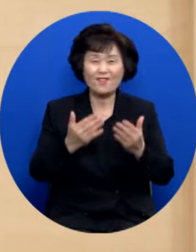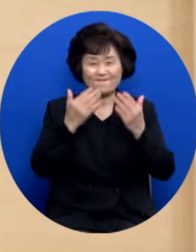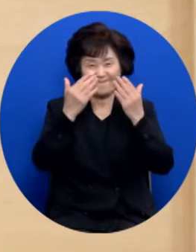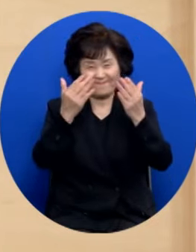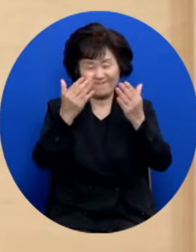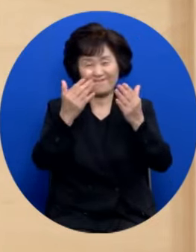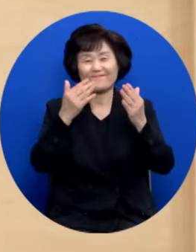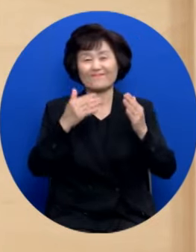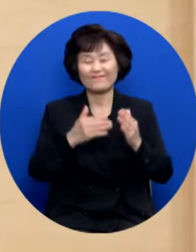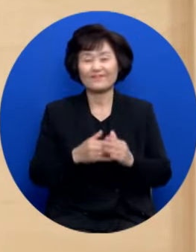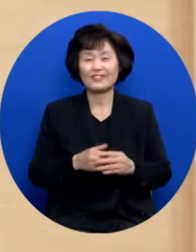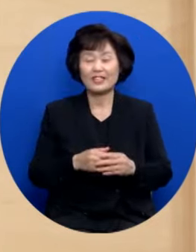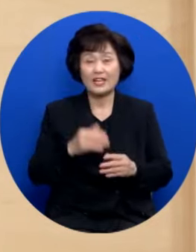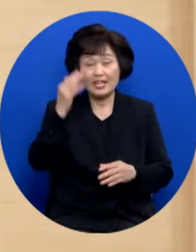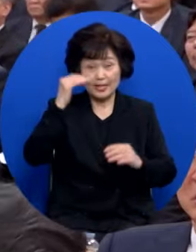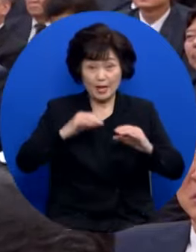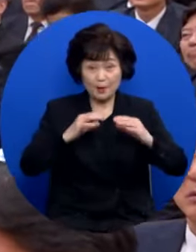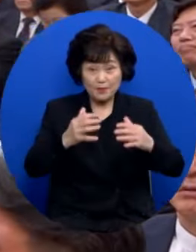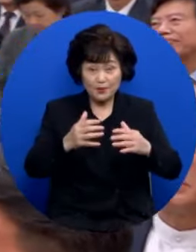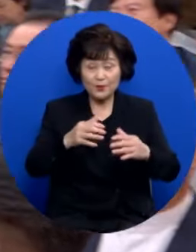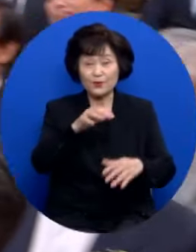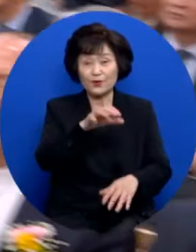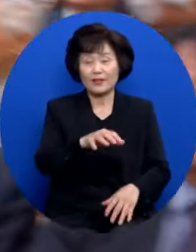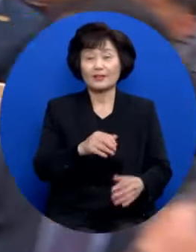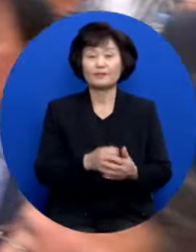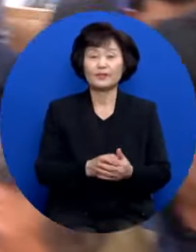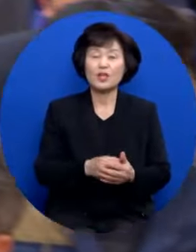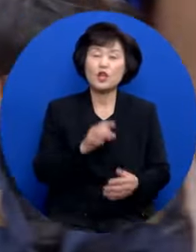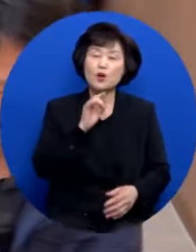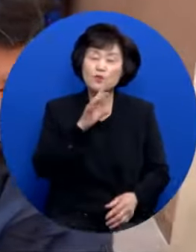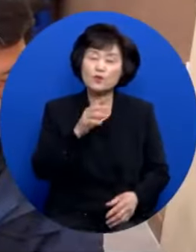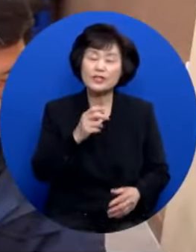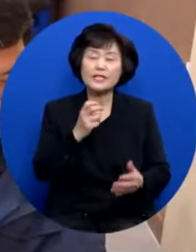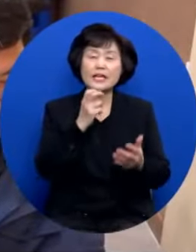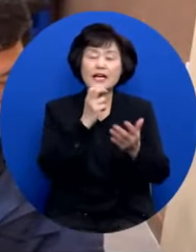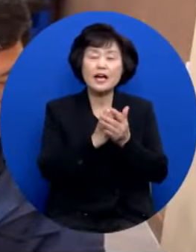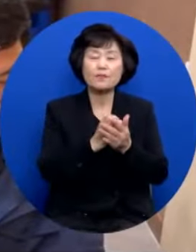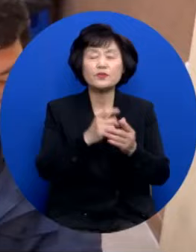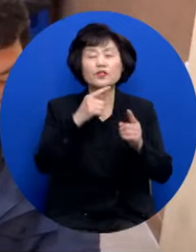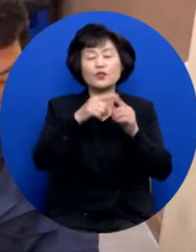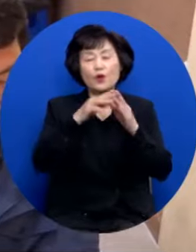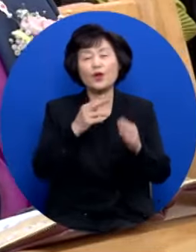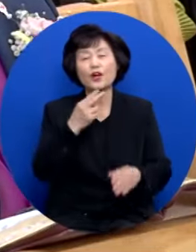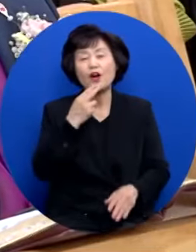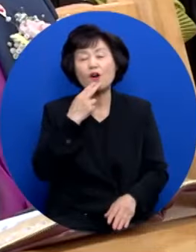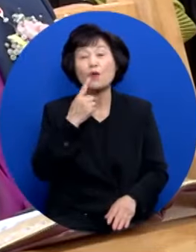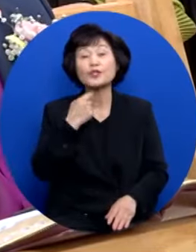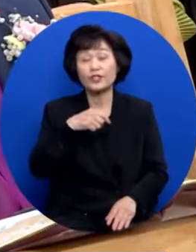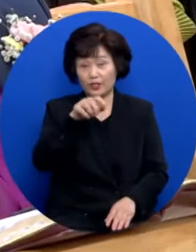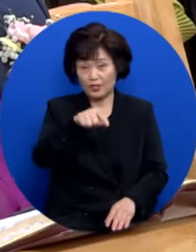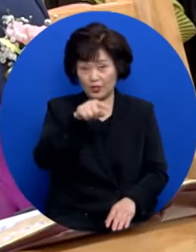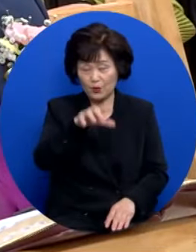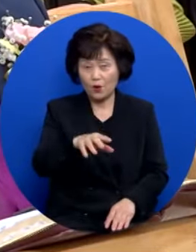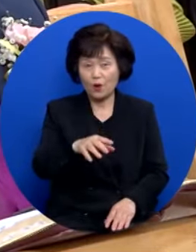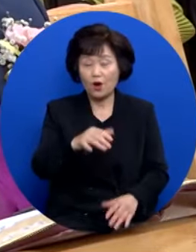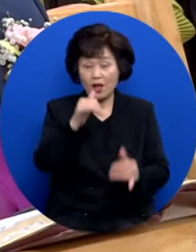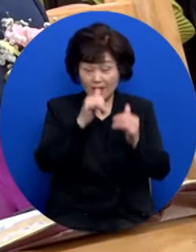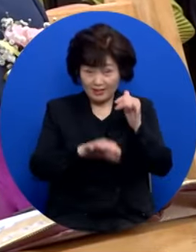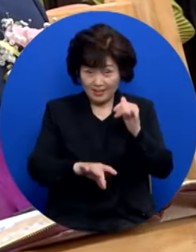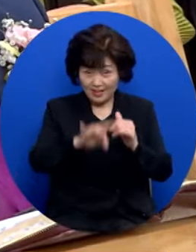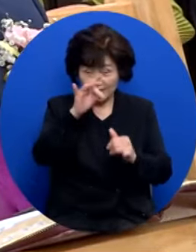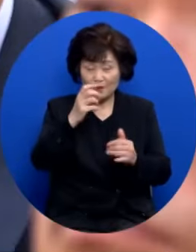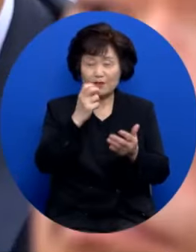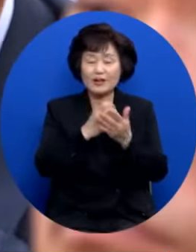드렸습니다. 대한민국 군단이 유일하게 감리교단이 없던 전남 장흥군에 최초로